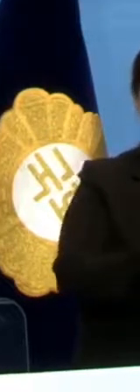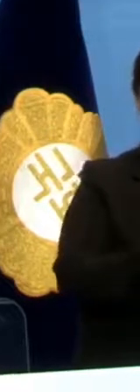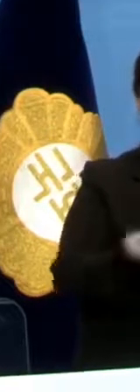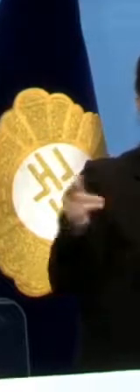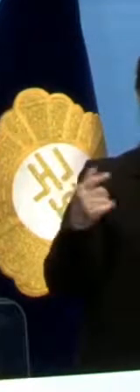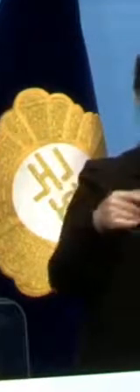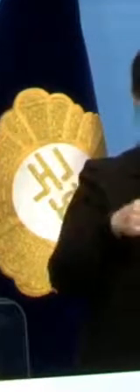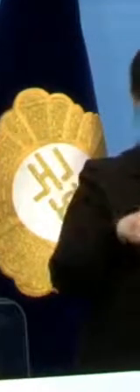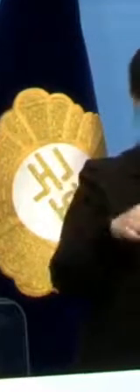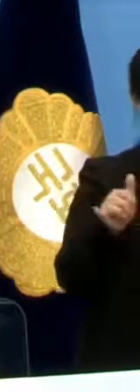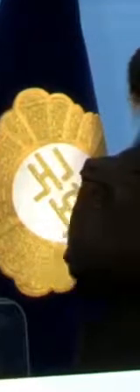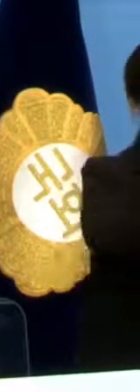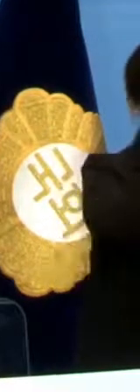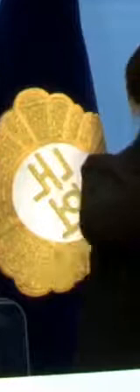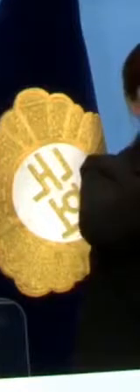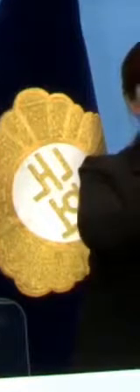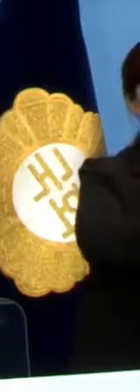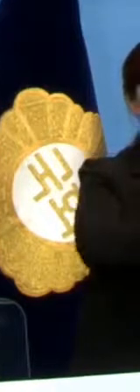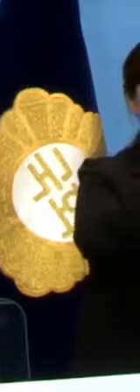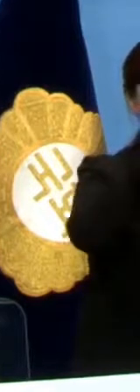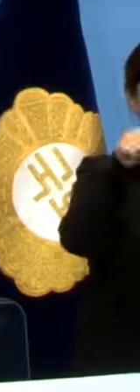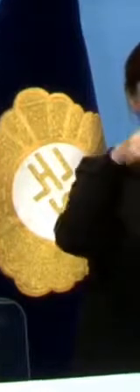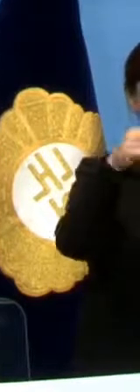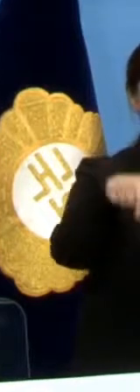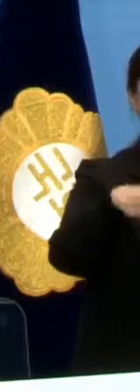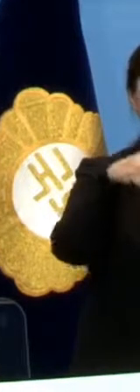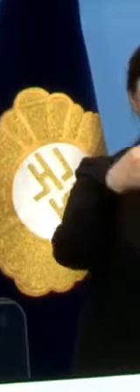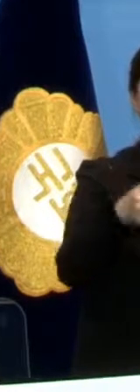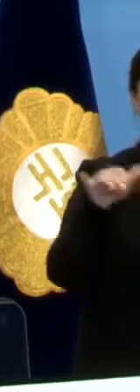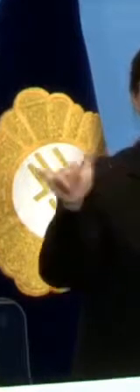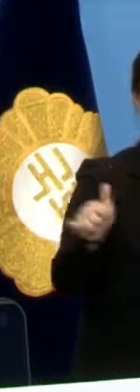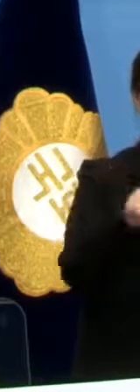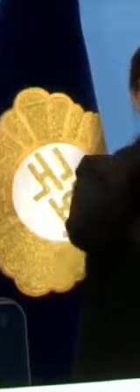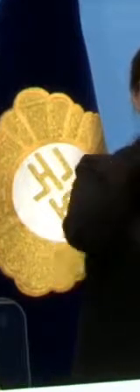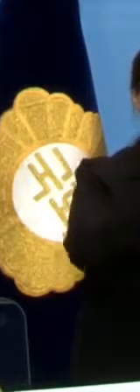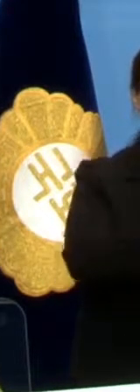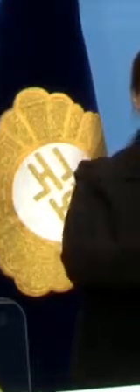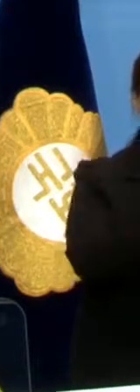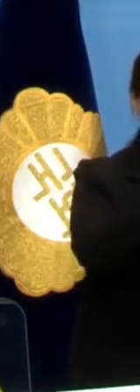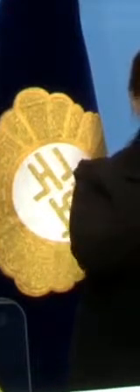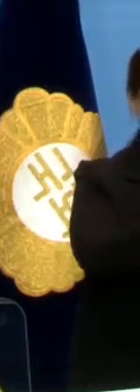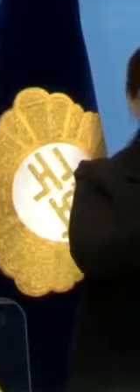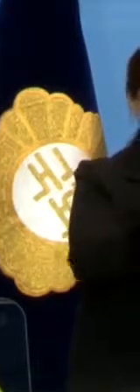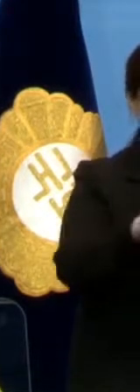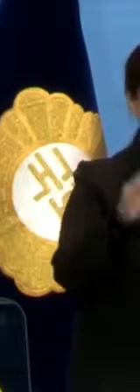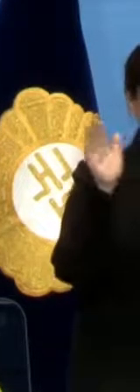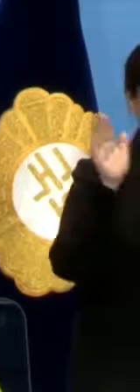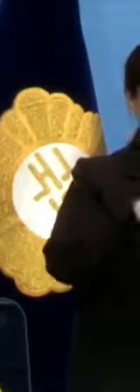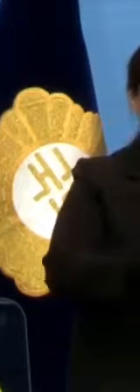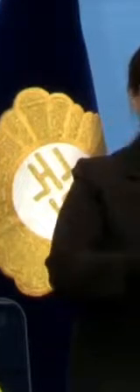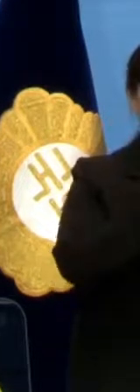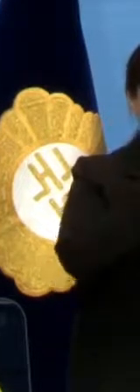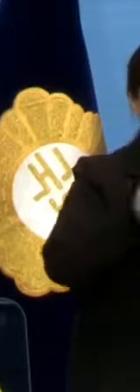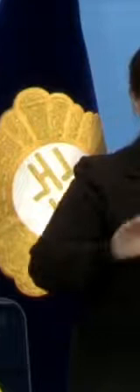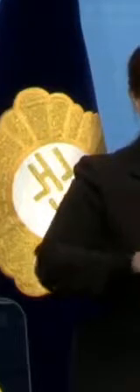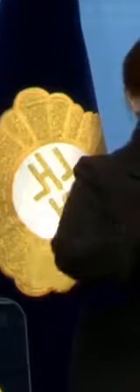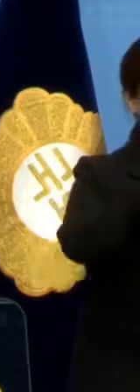동남금 신공항 문제, 가덕도 공항 문제가 대두되어서 야 정말 우리가